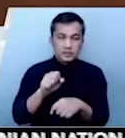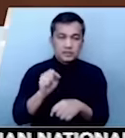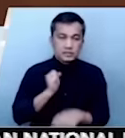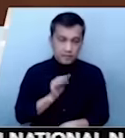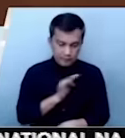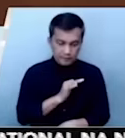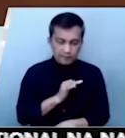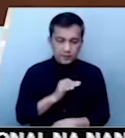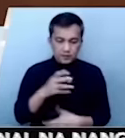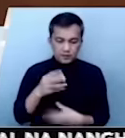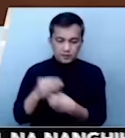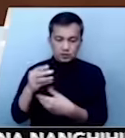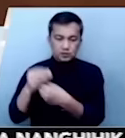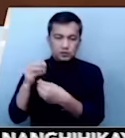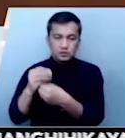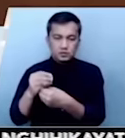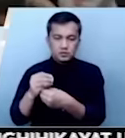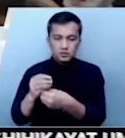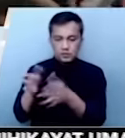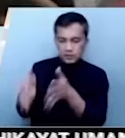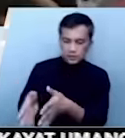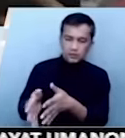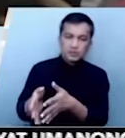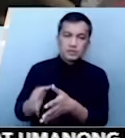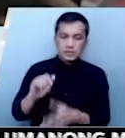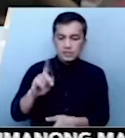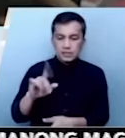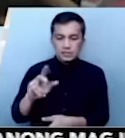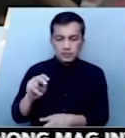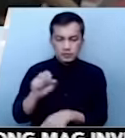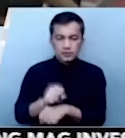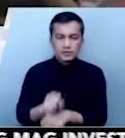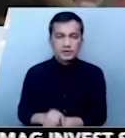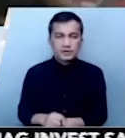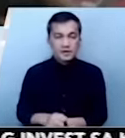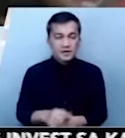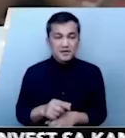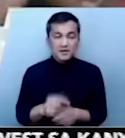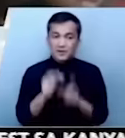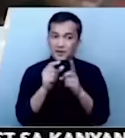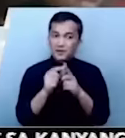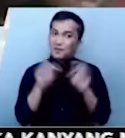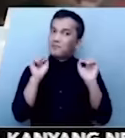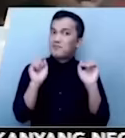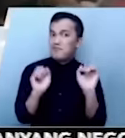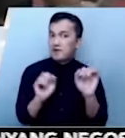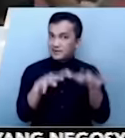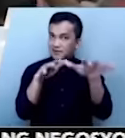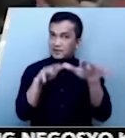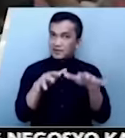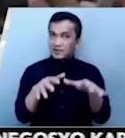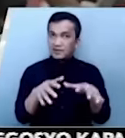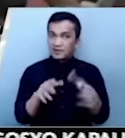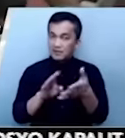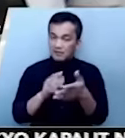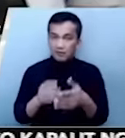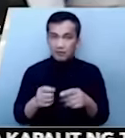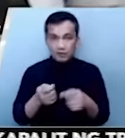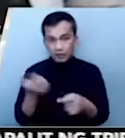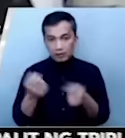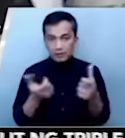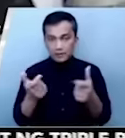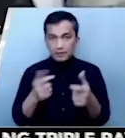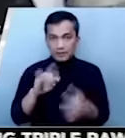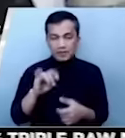ang mga mababakanting admin task. Parang magical word, parang bigla kagad mawawala yung aming admin task.